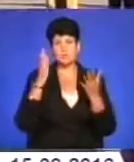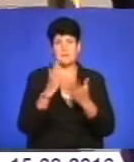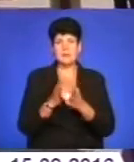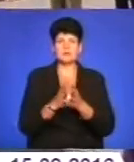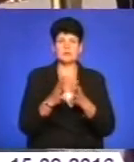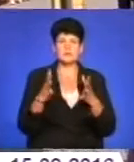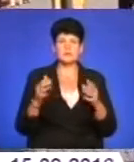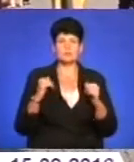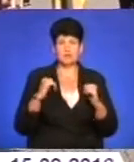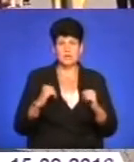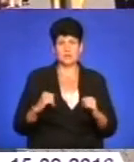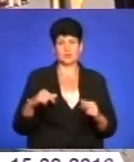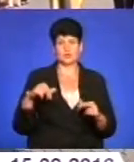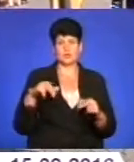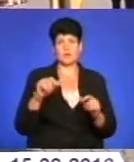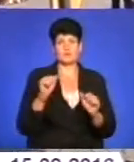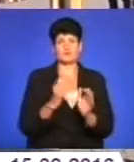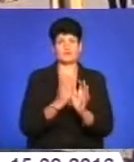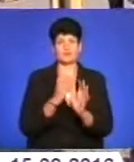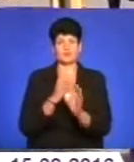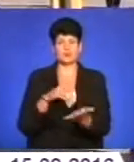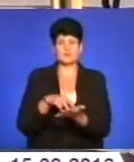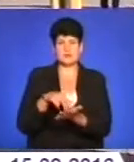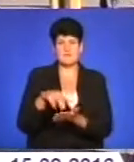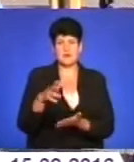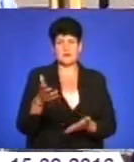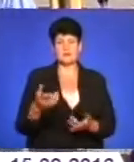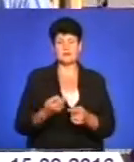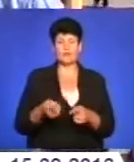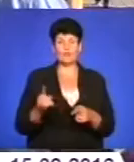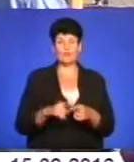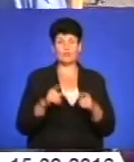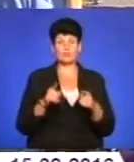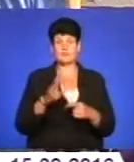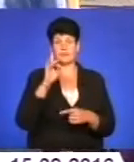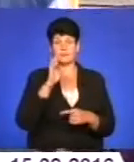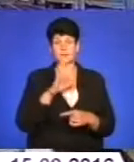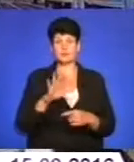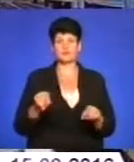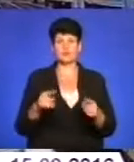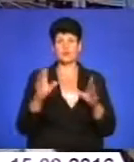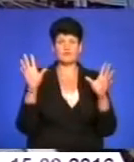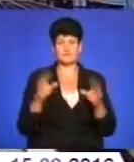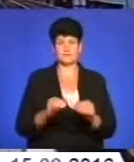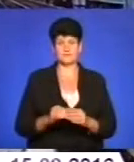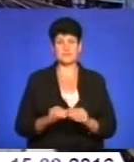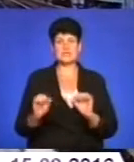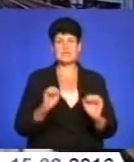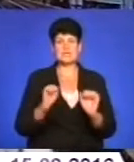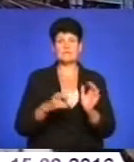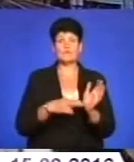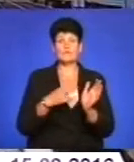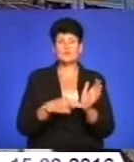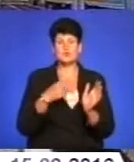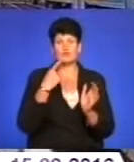якось спокійніше заходили, може, навіть в чергу ставали чи як. Тому що це дискомфорт створює для всіх. Керівництво вокзалу стверджує,